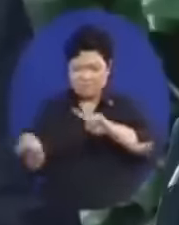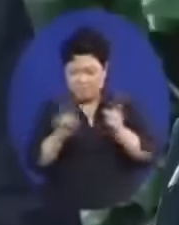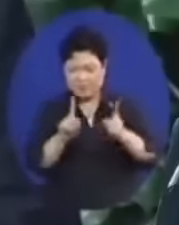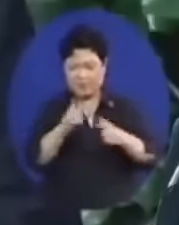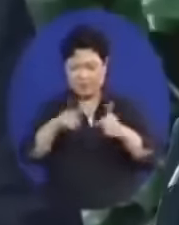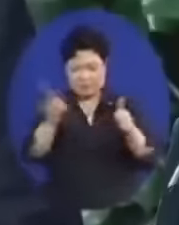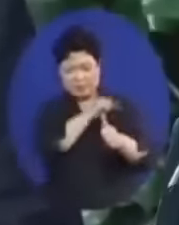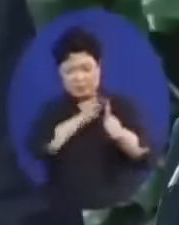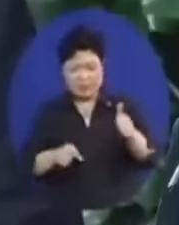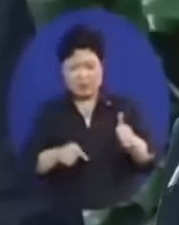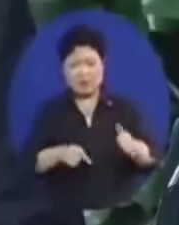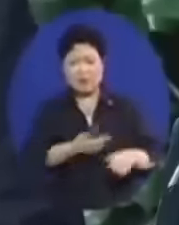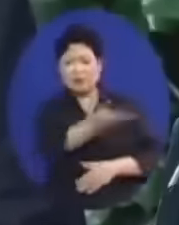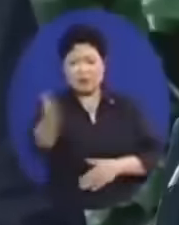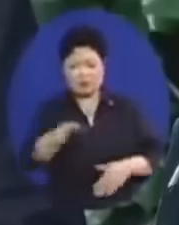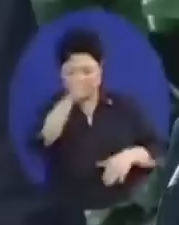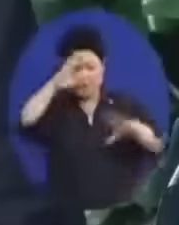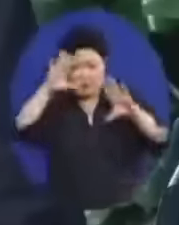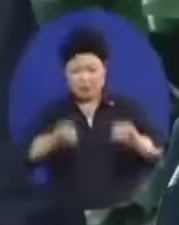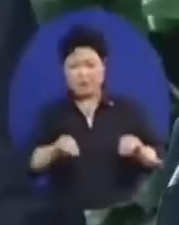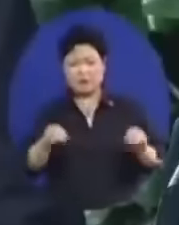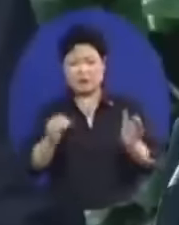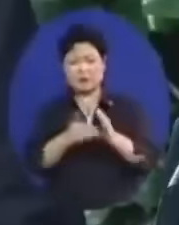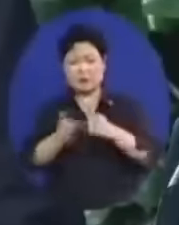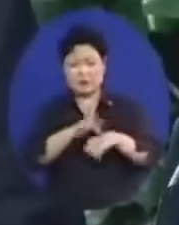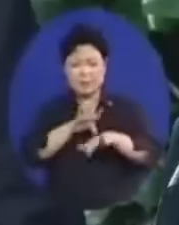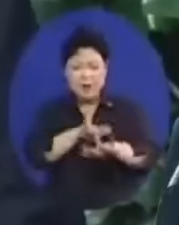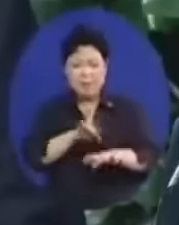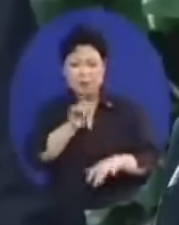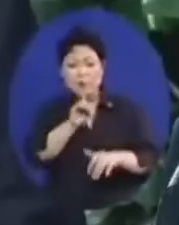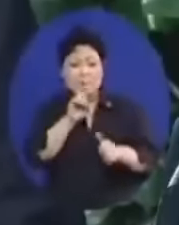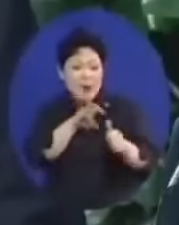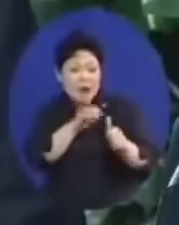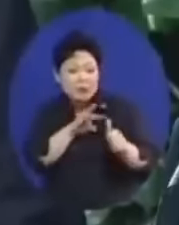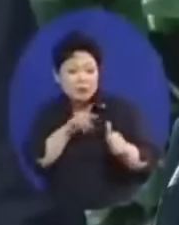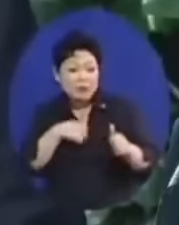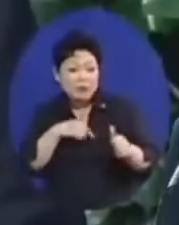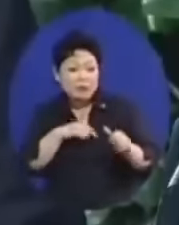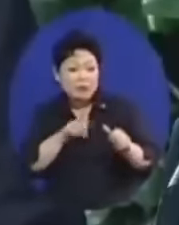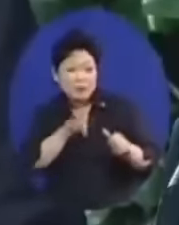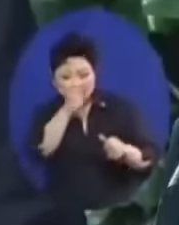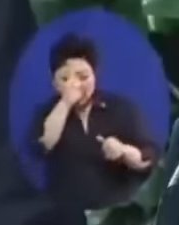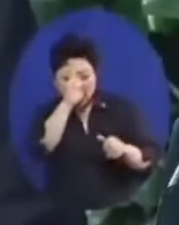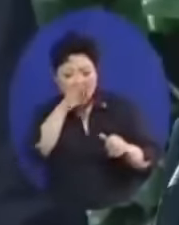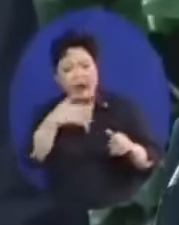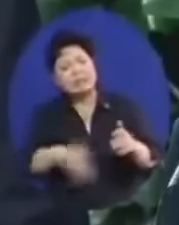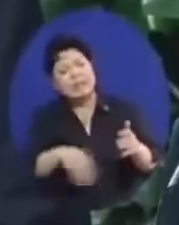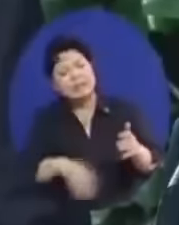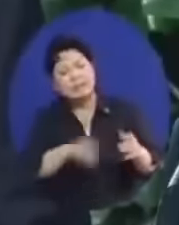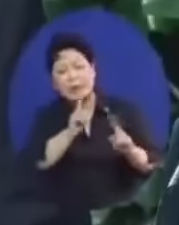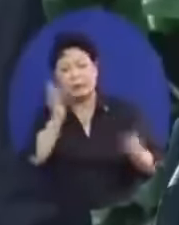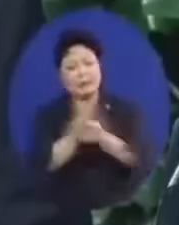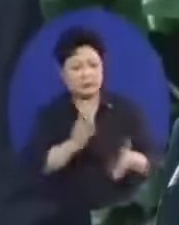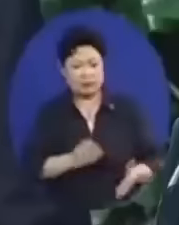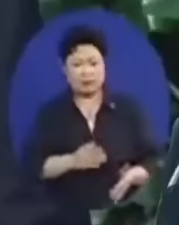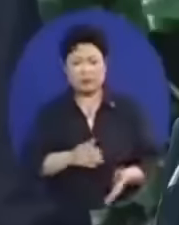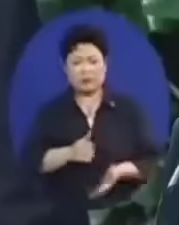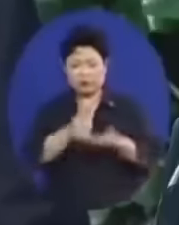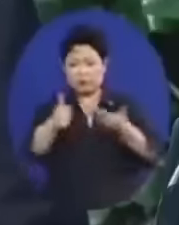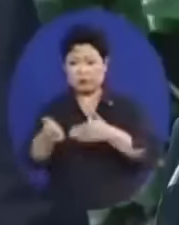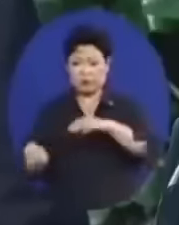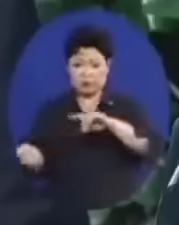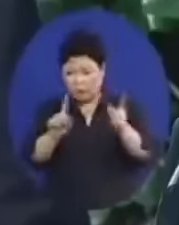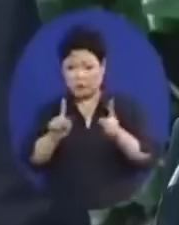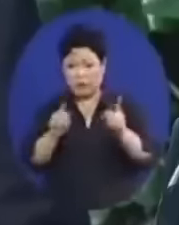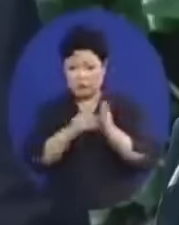채찍에 맞음으로 너희가 나았다고 했으니 그 다음엔 마귀가 무슨 말을 해도 안 나았다고 말하지 말아야 되는 것입니다. 주님이 나았다고 했으니 나은